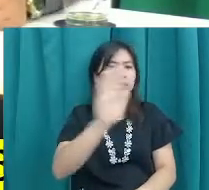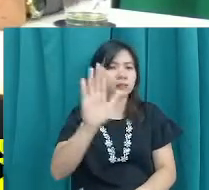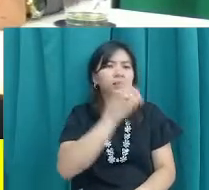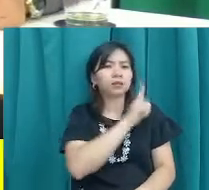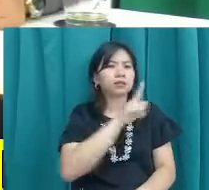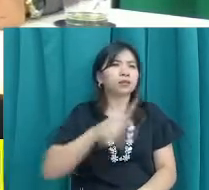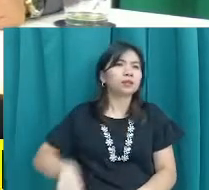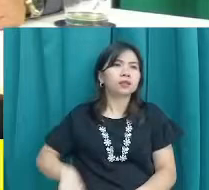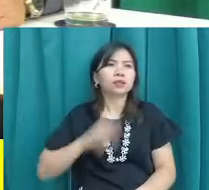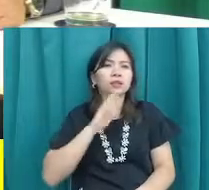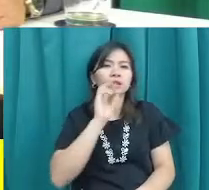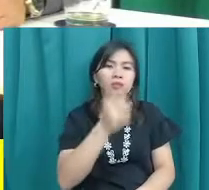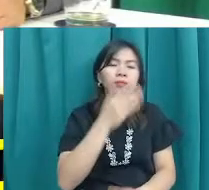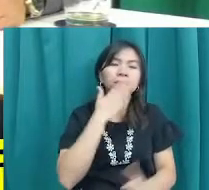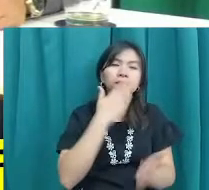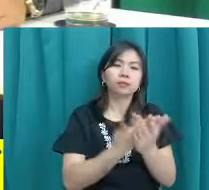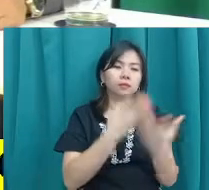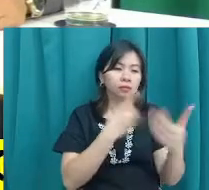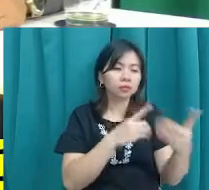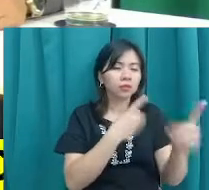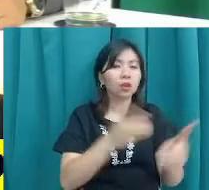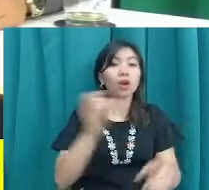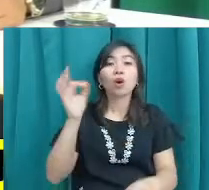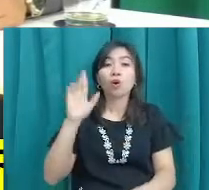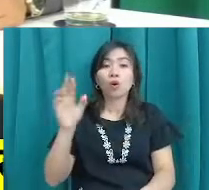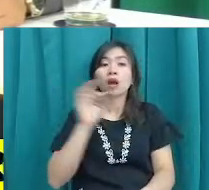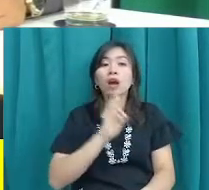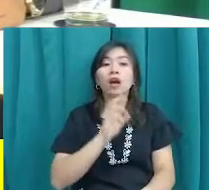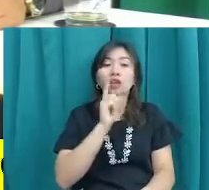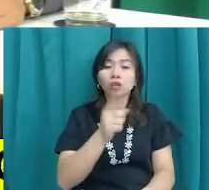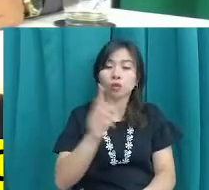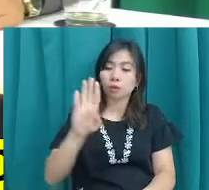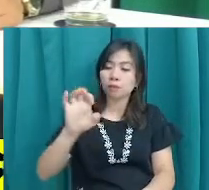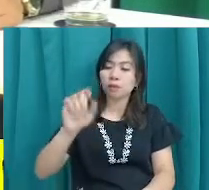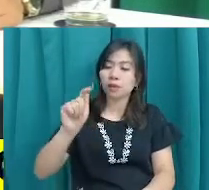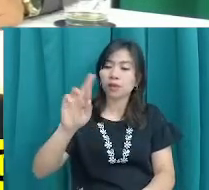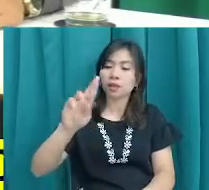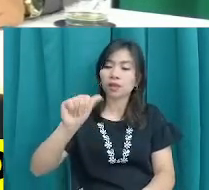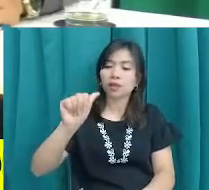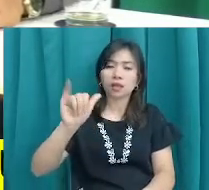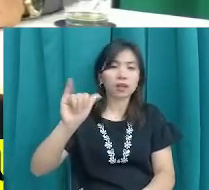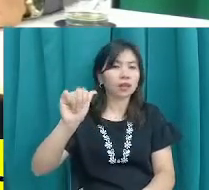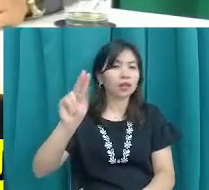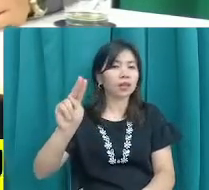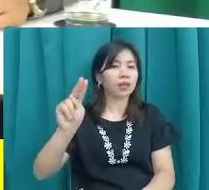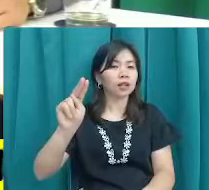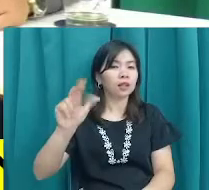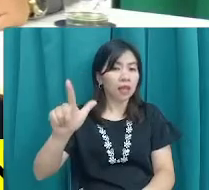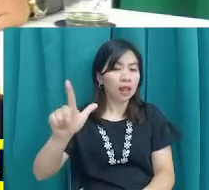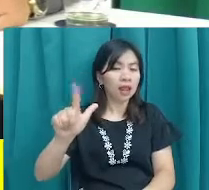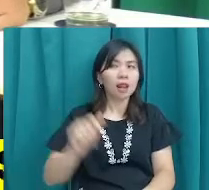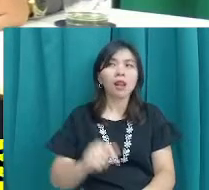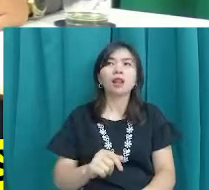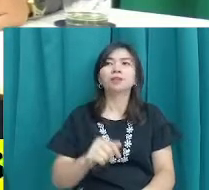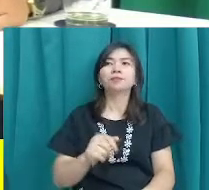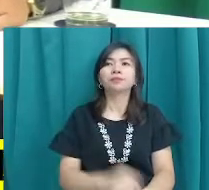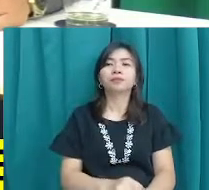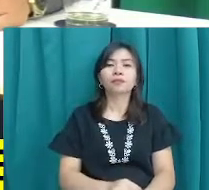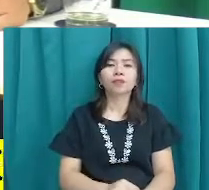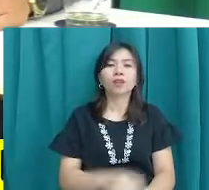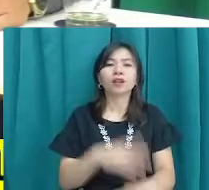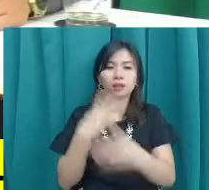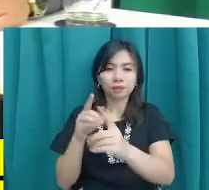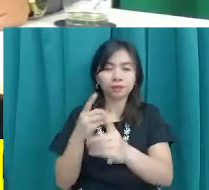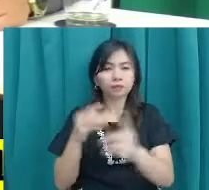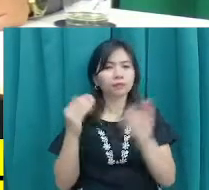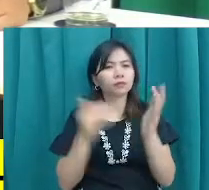good disciple or are you the betrayer disciple? Kasi ano na ito, sir? Realization na ito eh. Itong last na ito eh. Realization na ito. It's time